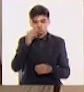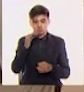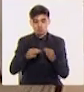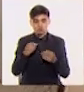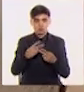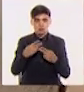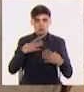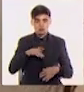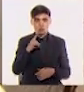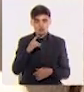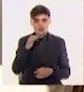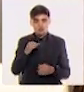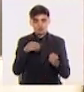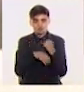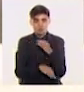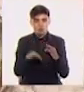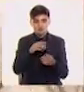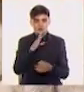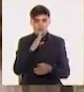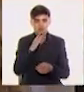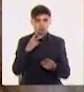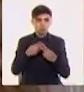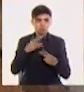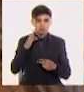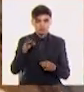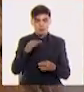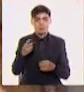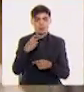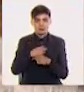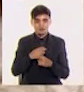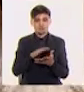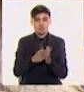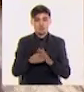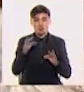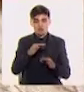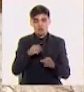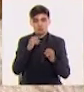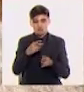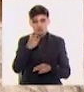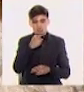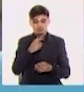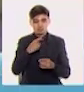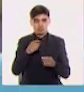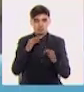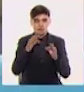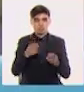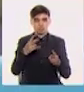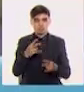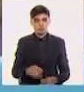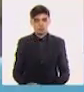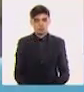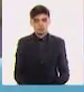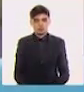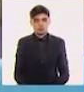Бұл істі соңына дейін жеткізуге бекініп отырған бойжеткен «Кел татуласайық» бағдарламасына әділдік деп келген екен. Ол менің